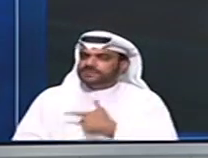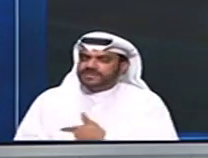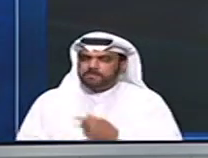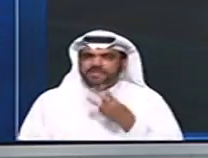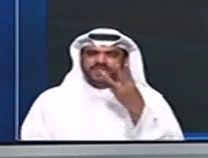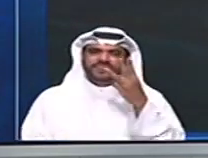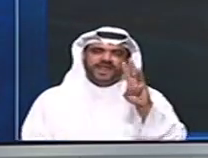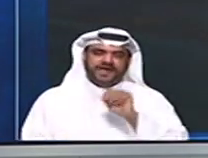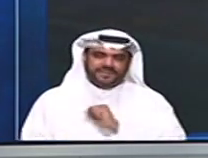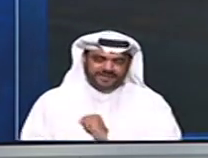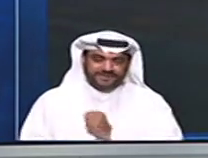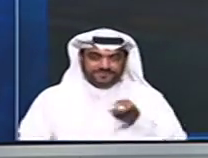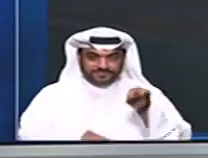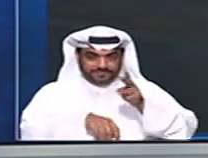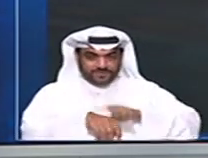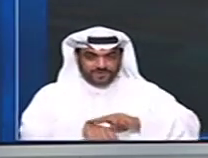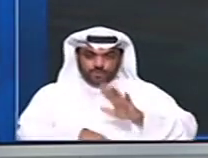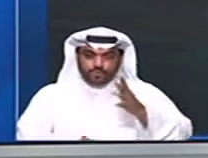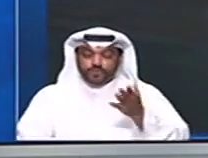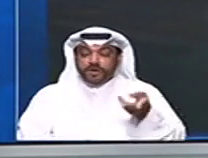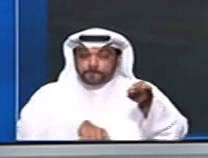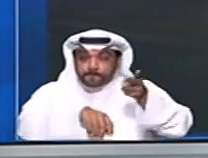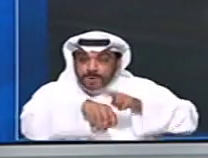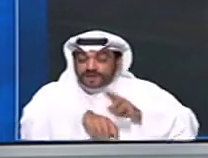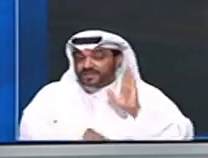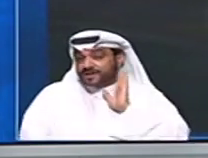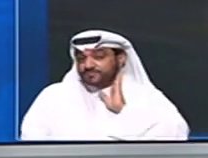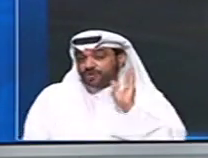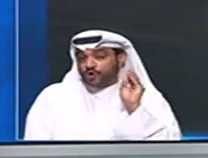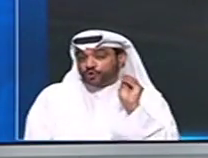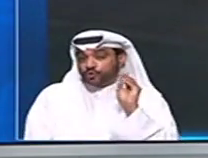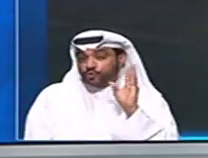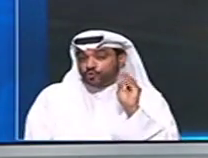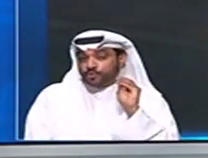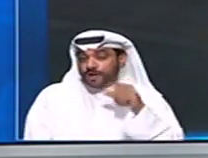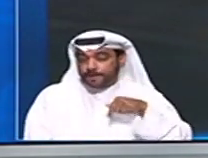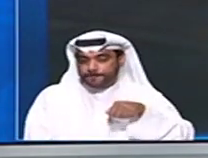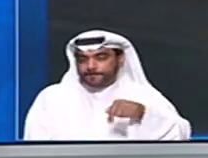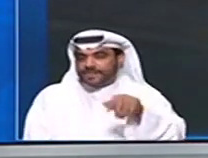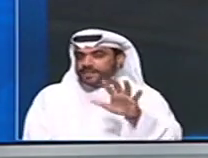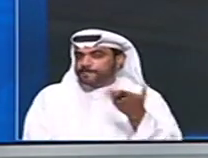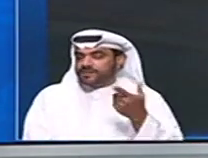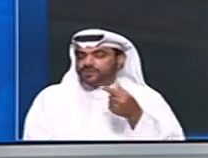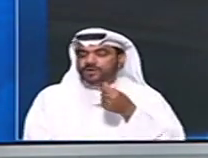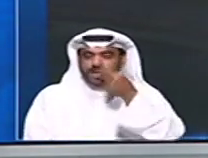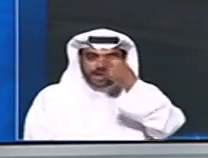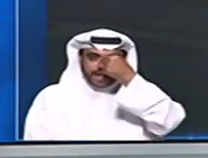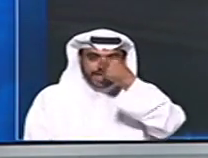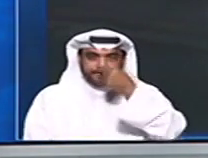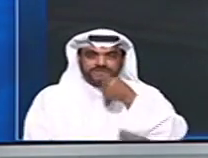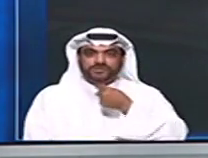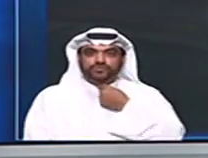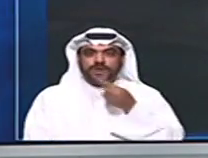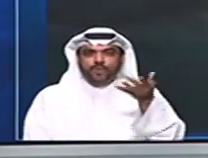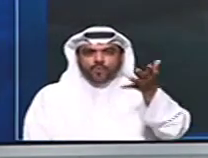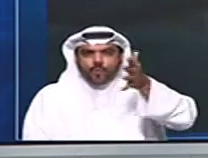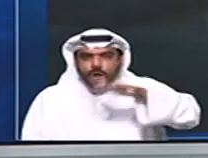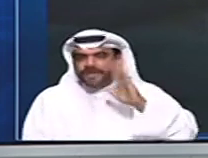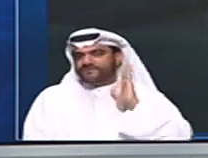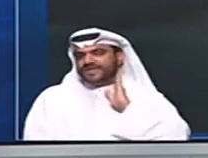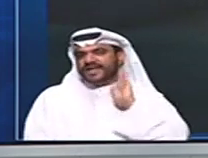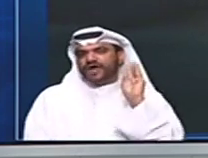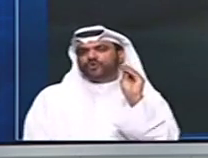الساعة. وأيضا نتوقع عودة للرطوبة النسبية ابتداء مع بداية عطلة نهاية الأسبوع، وأيضا انخفاض نسبي في درجات الحرارة العظمى ما